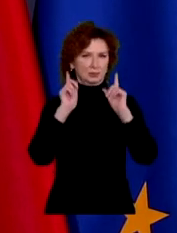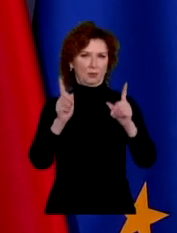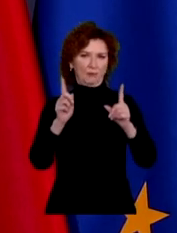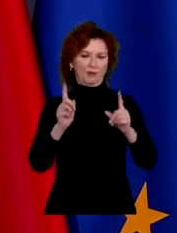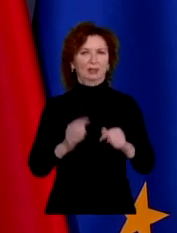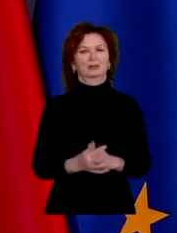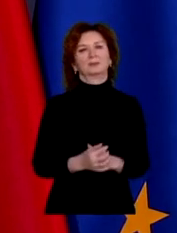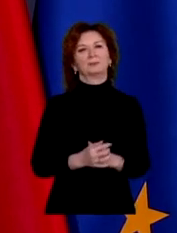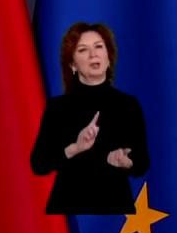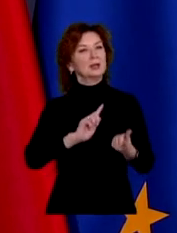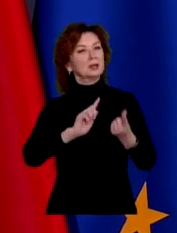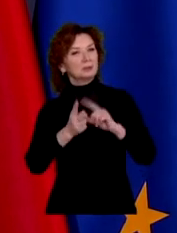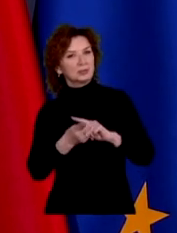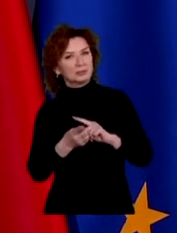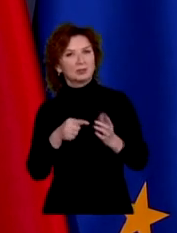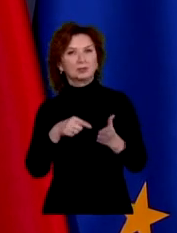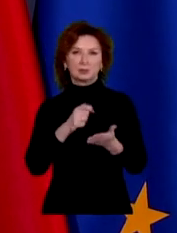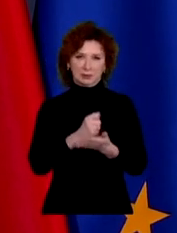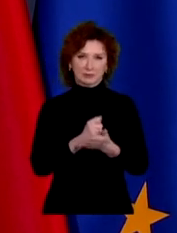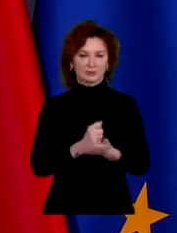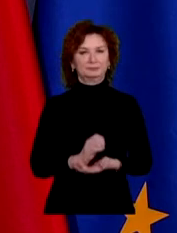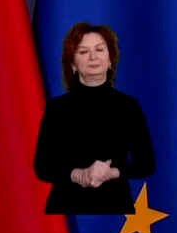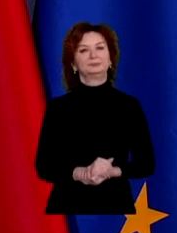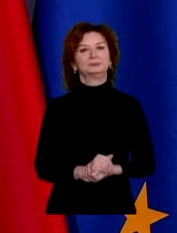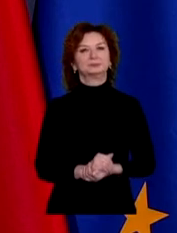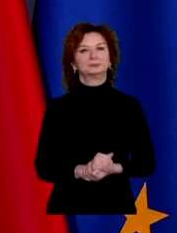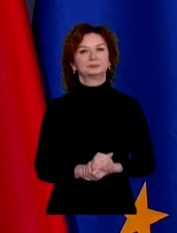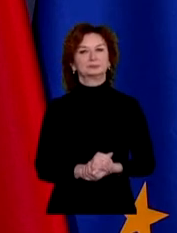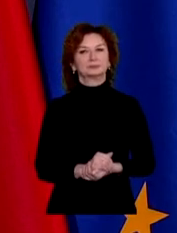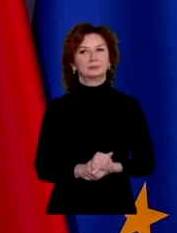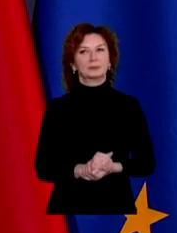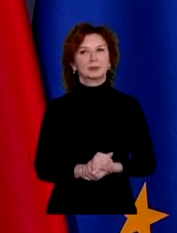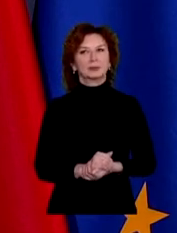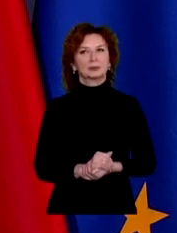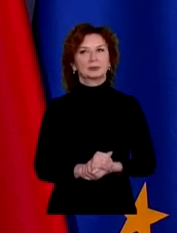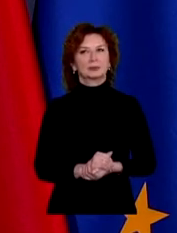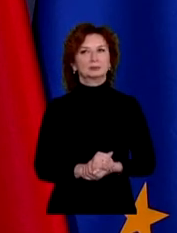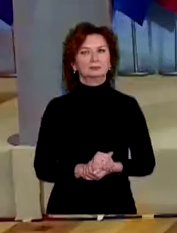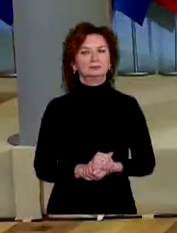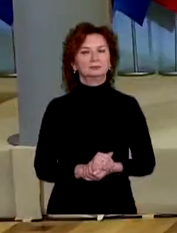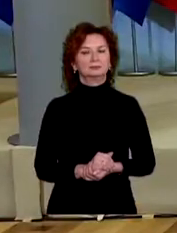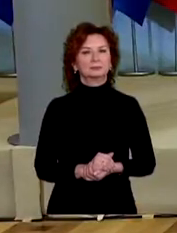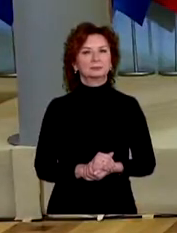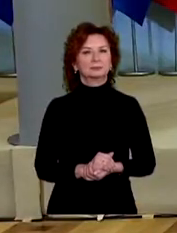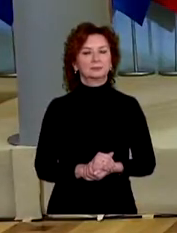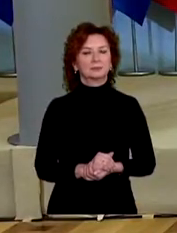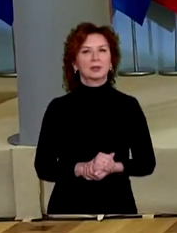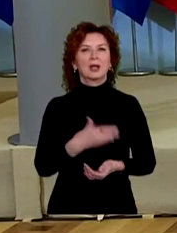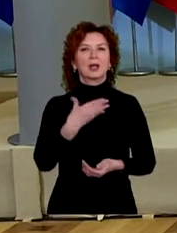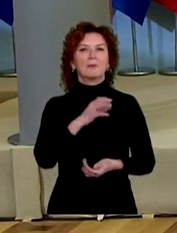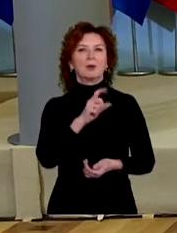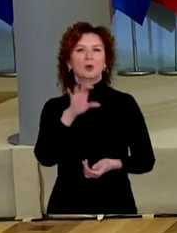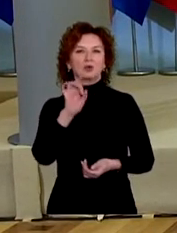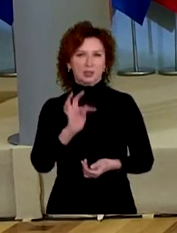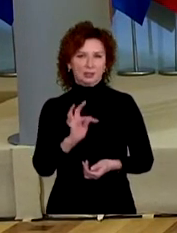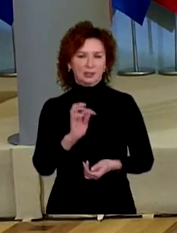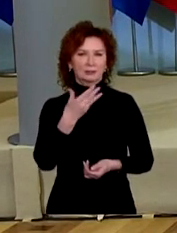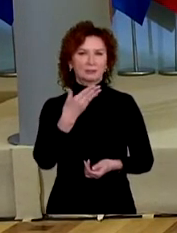proces legislacyjny w rządzie, a później w parlamencie. Bardzo proszę, pani redaktor Małgorzata Mielcarek,